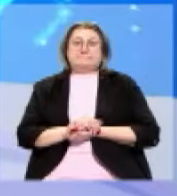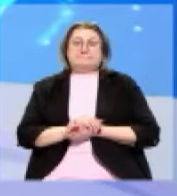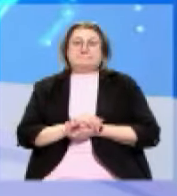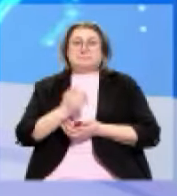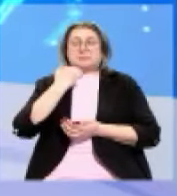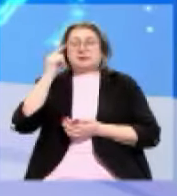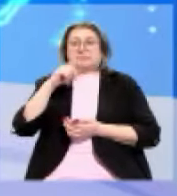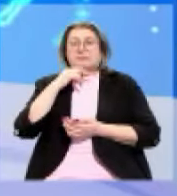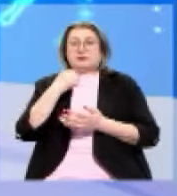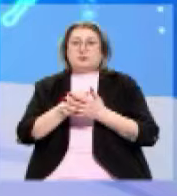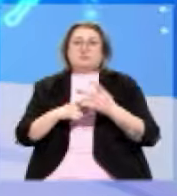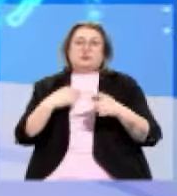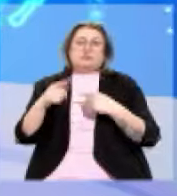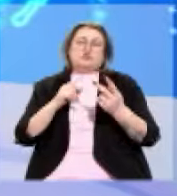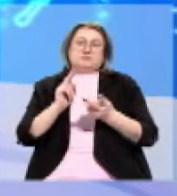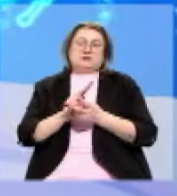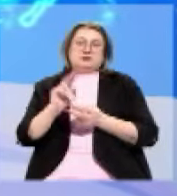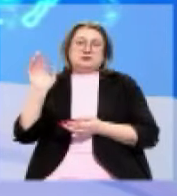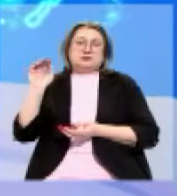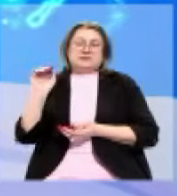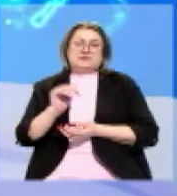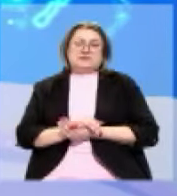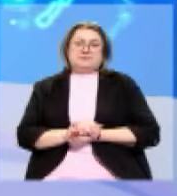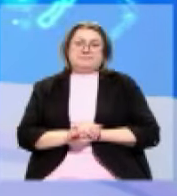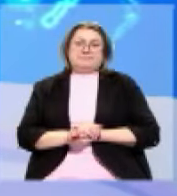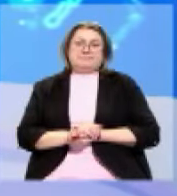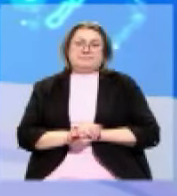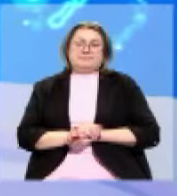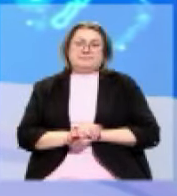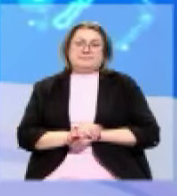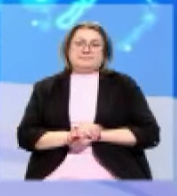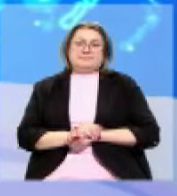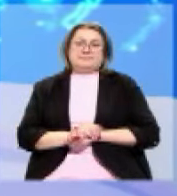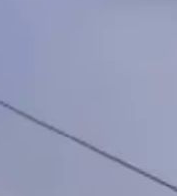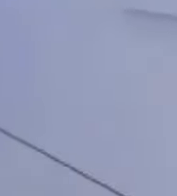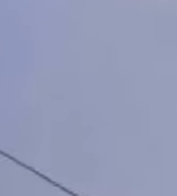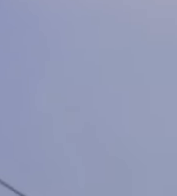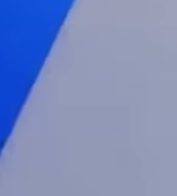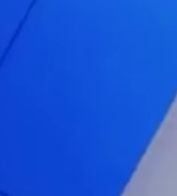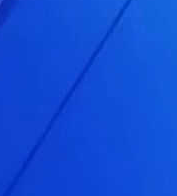Бүгінге келіп жеткен ақпараттар легі осындай. Келесі кездескенше аман сау болыңыздар.